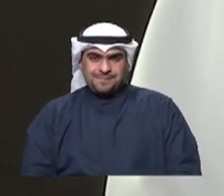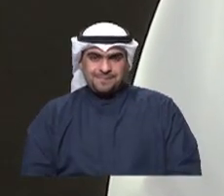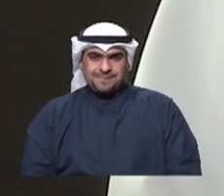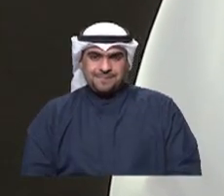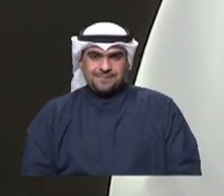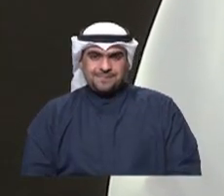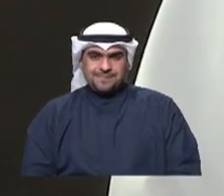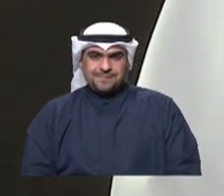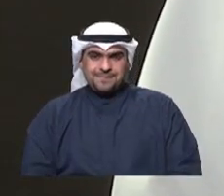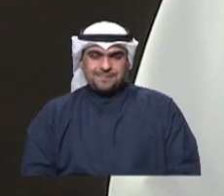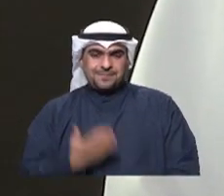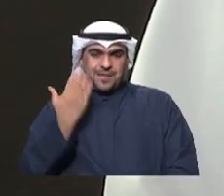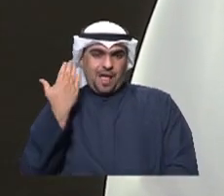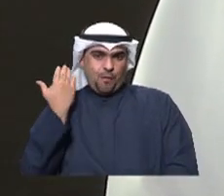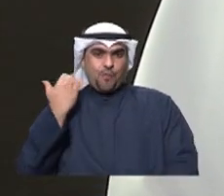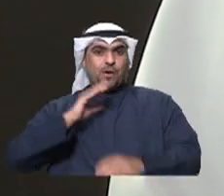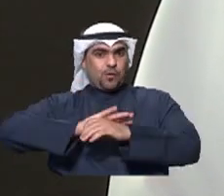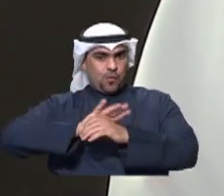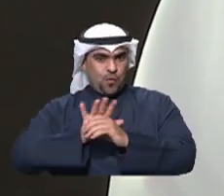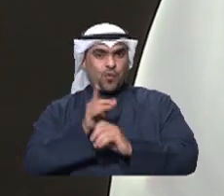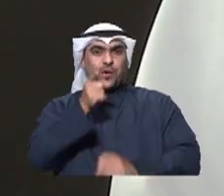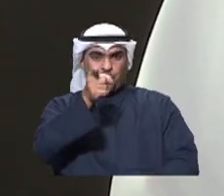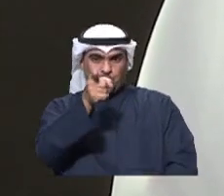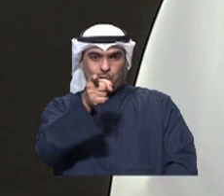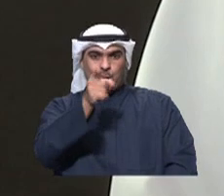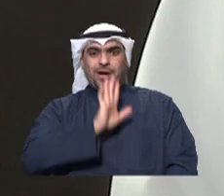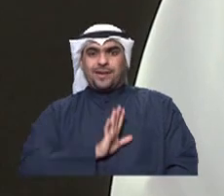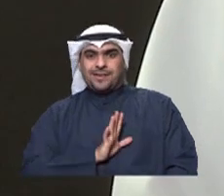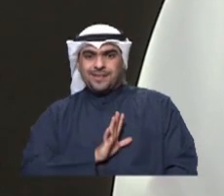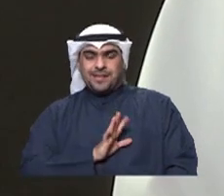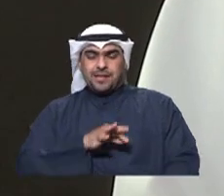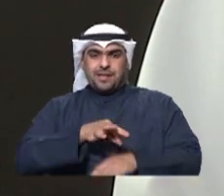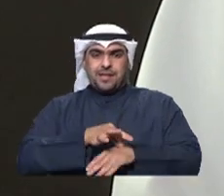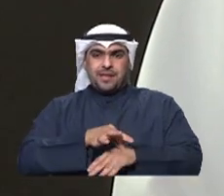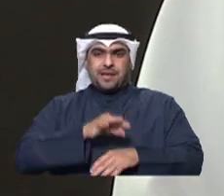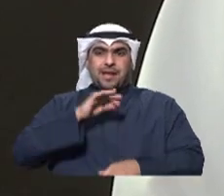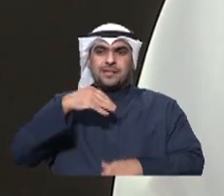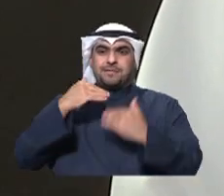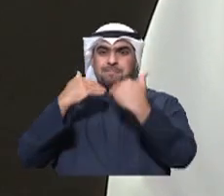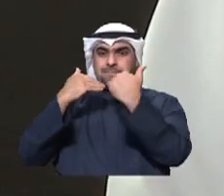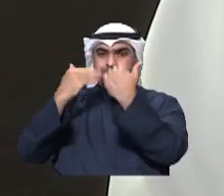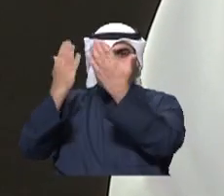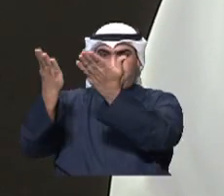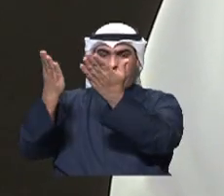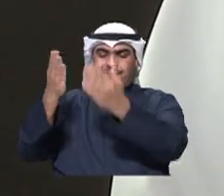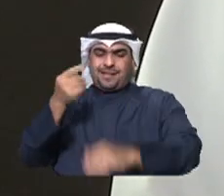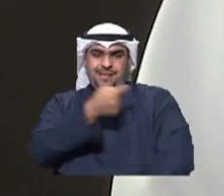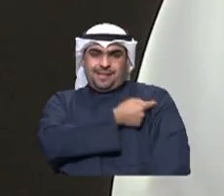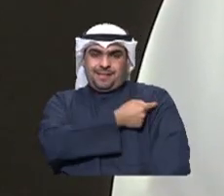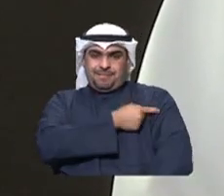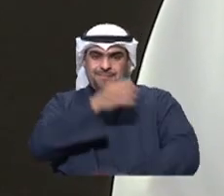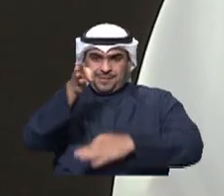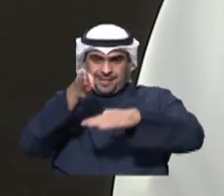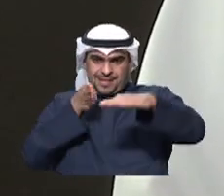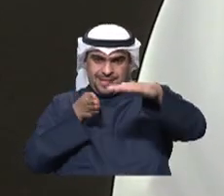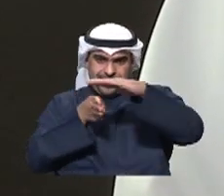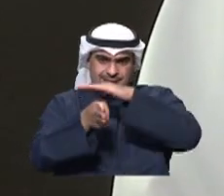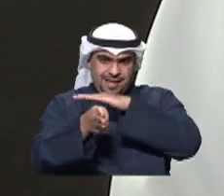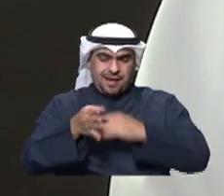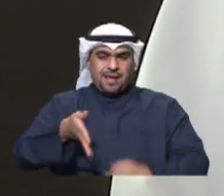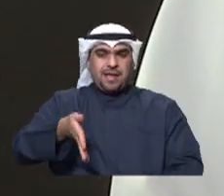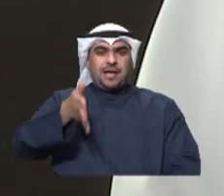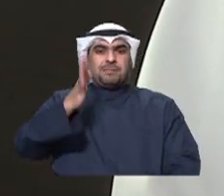هذا كان في فترة الجائحة. لما نشوف مثلا عدد الزيارات في العيادات الخارجية، تقريبا أكثر من 15,000